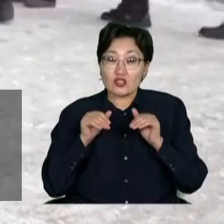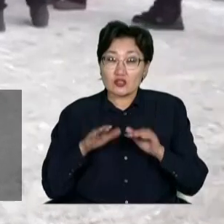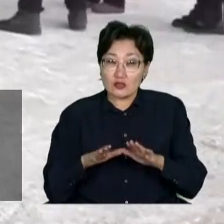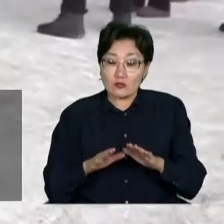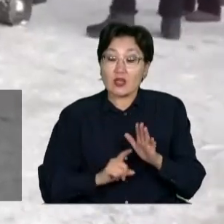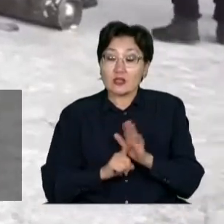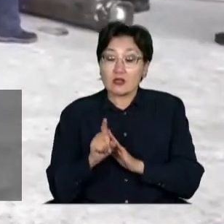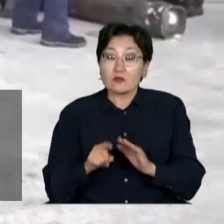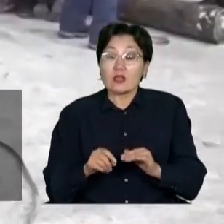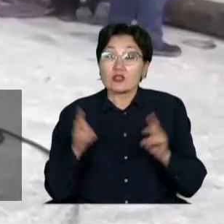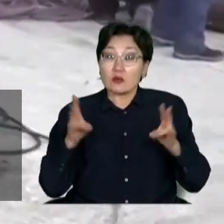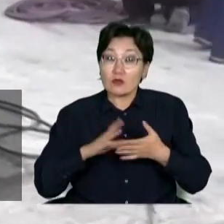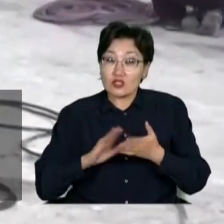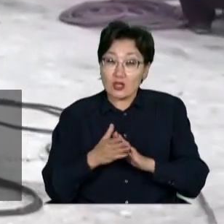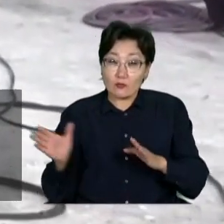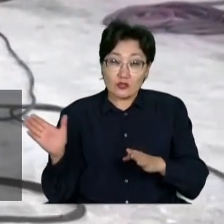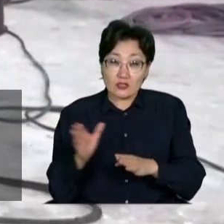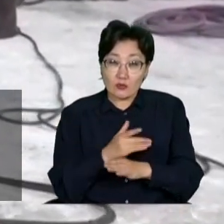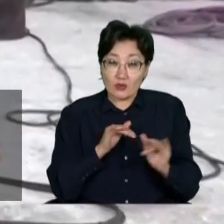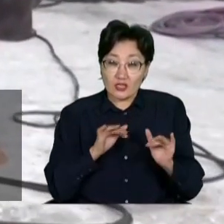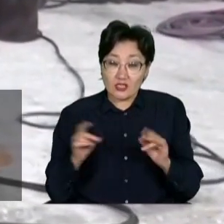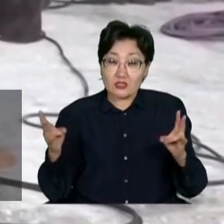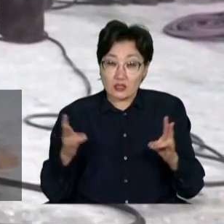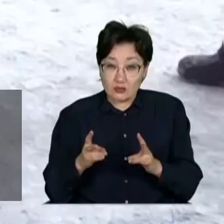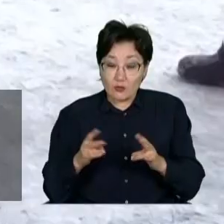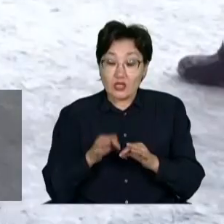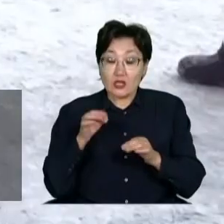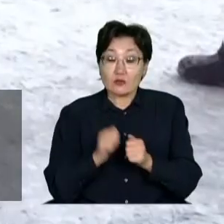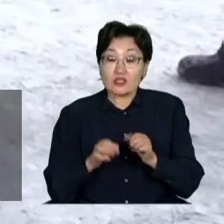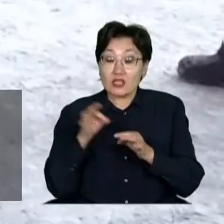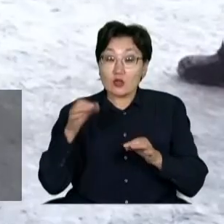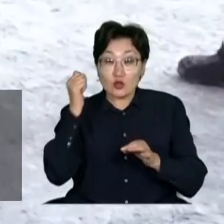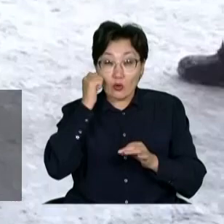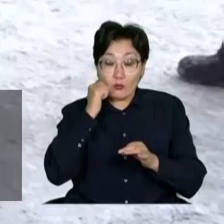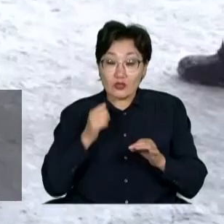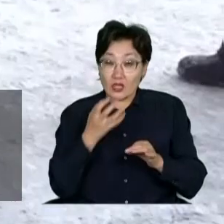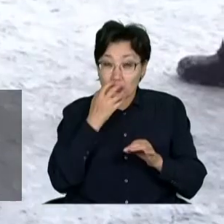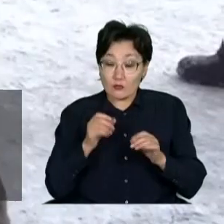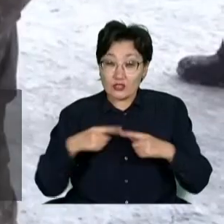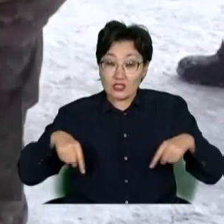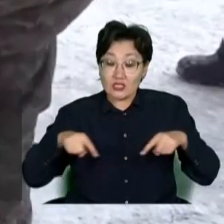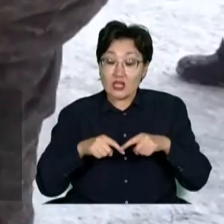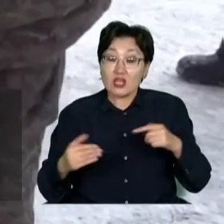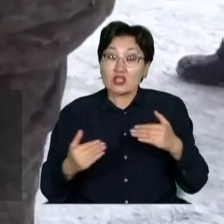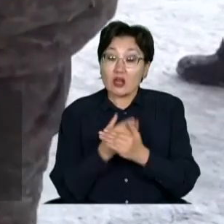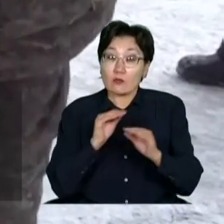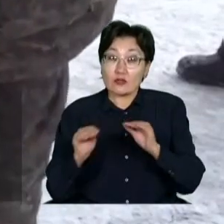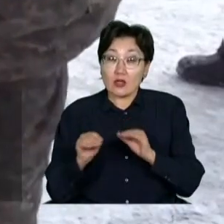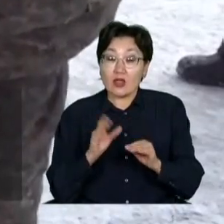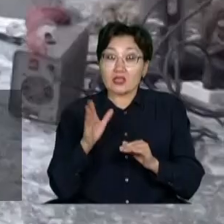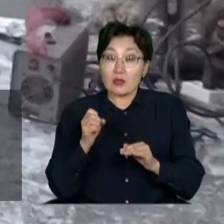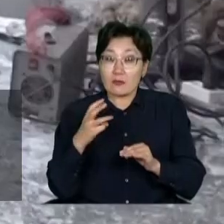қадам апаттық жағдайды болдырмай әрекет ету. Алайда өңір-өңірлерде тозығы жеткен жылу орталықтарын жаңалау алдағы бірер